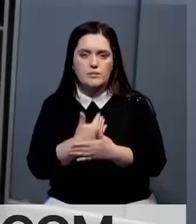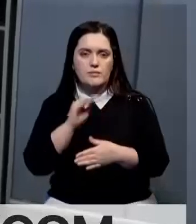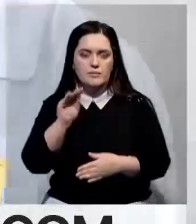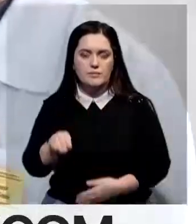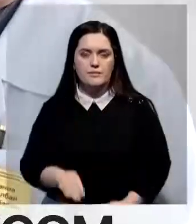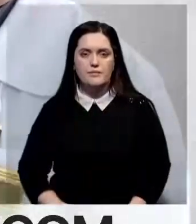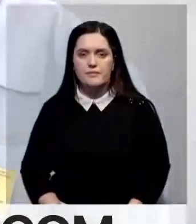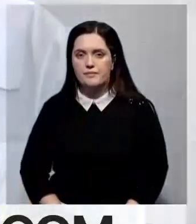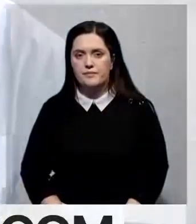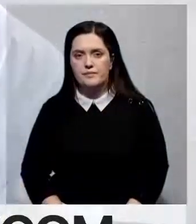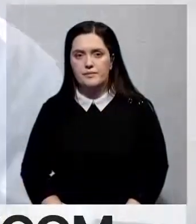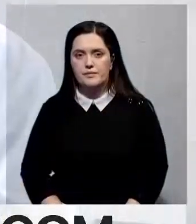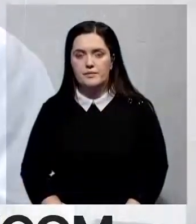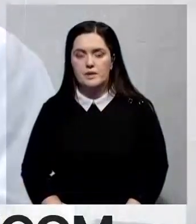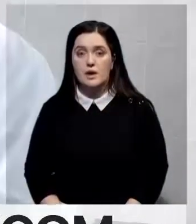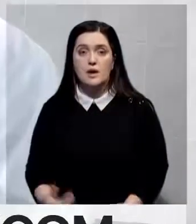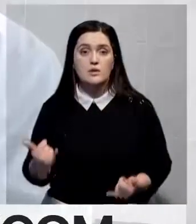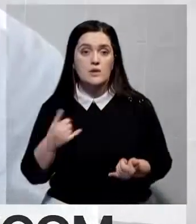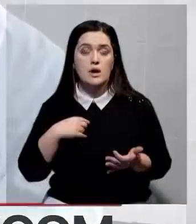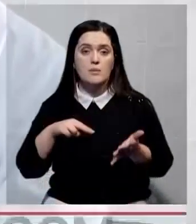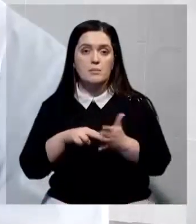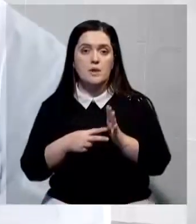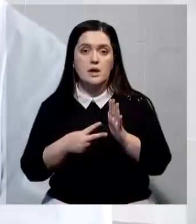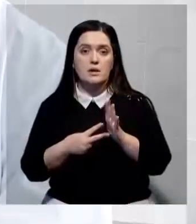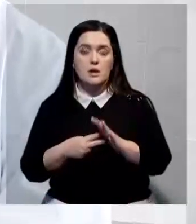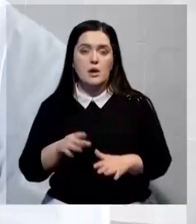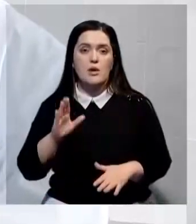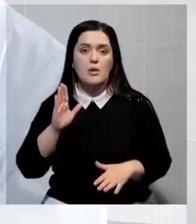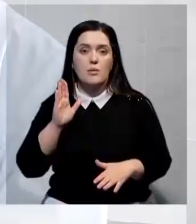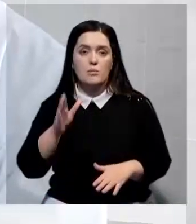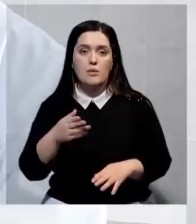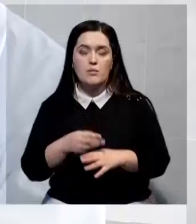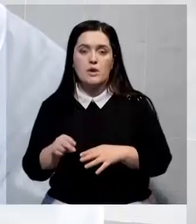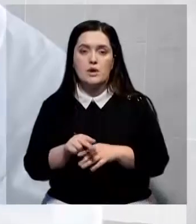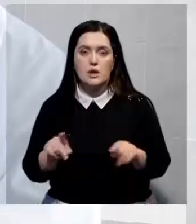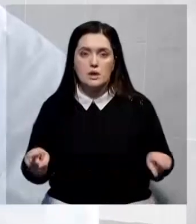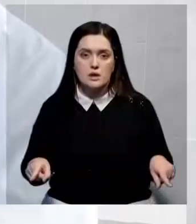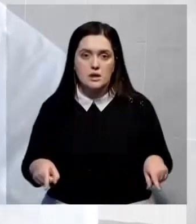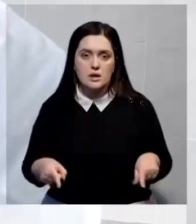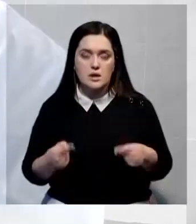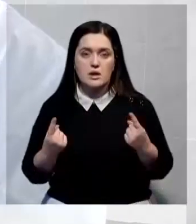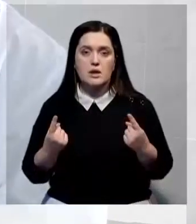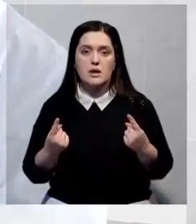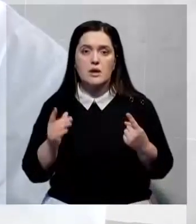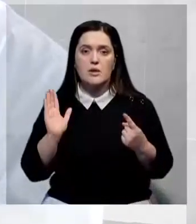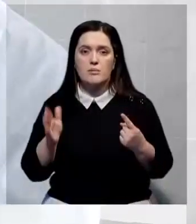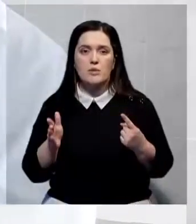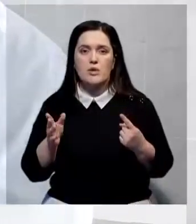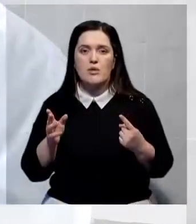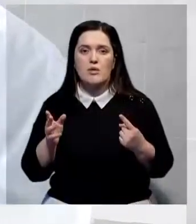материально-технической базы. Мы сейчас планируем оснащение нашего реанимационного отделения. Это вот прикроватные